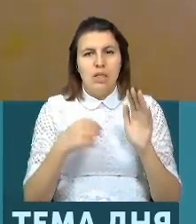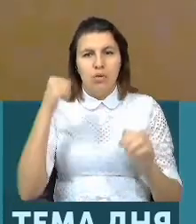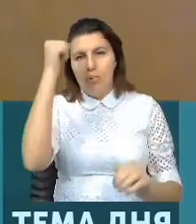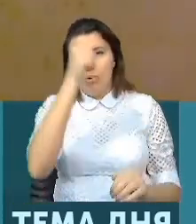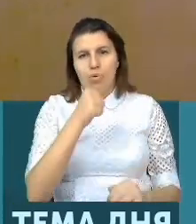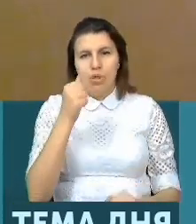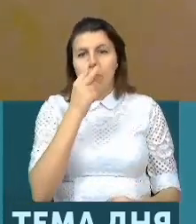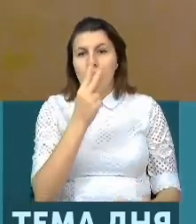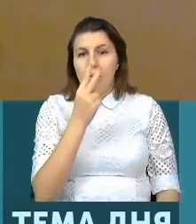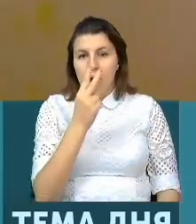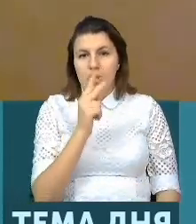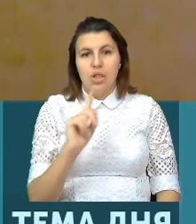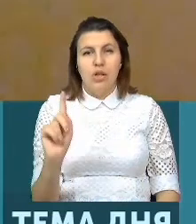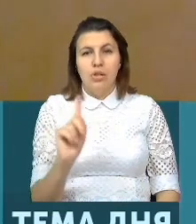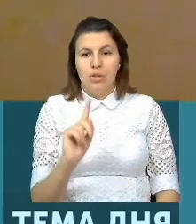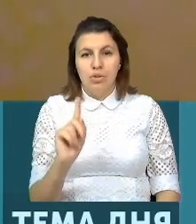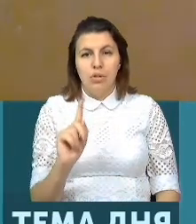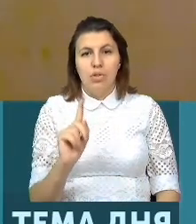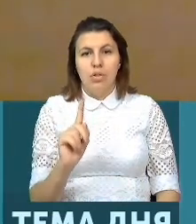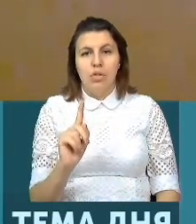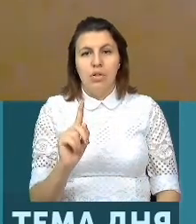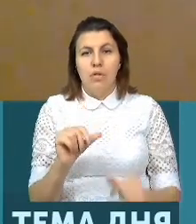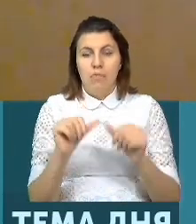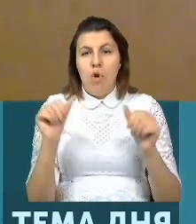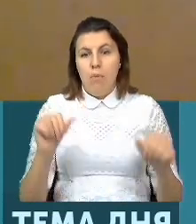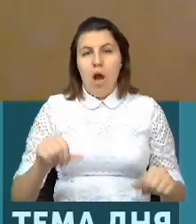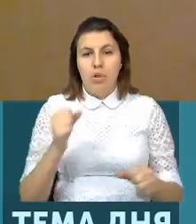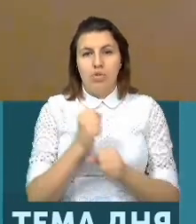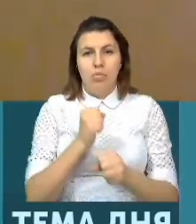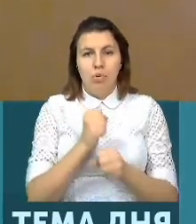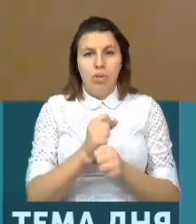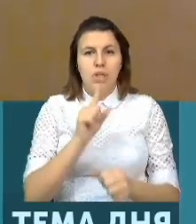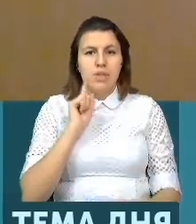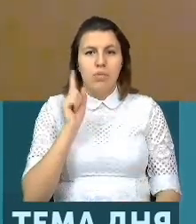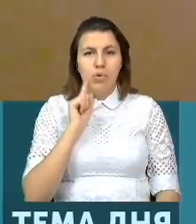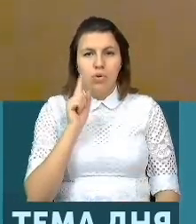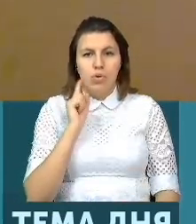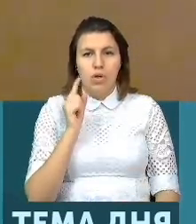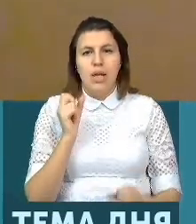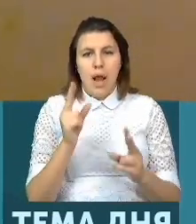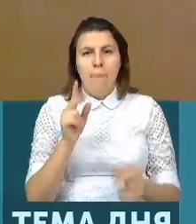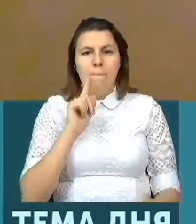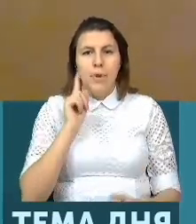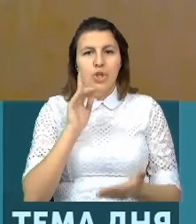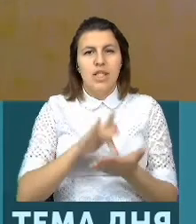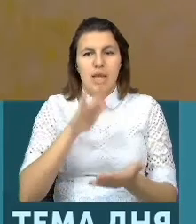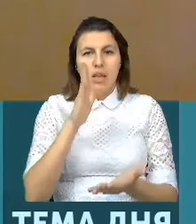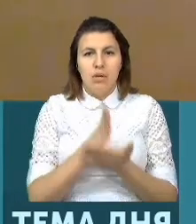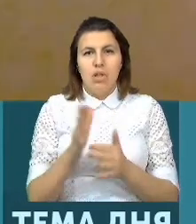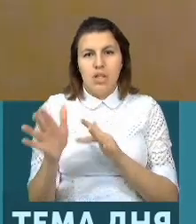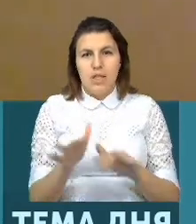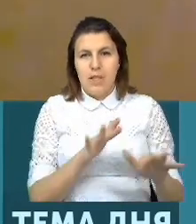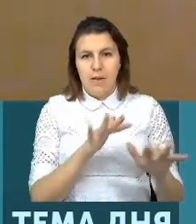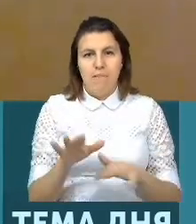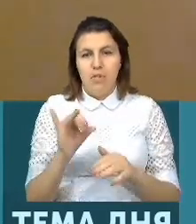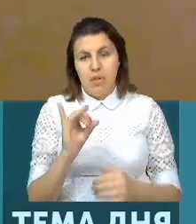що формат роботи з молоддю як молодіжний центр є дуже дієвим, і вони підтримали